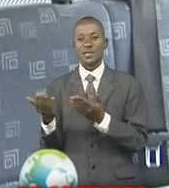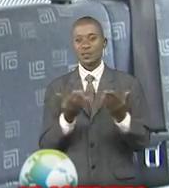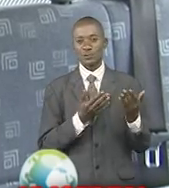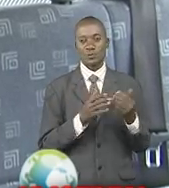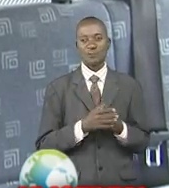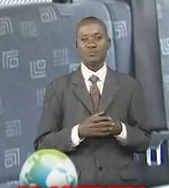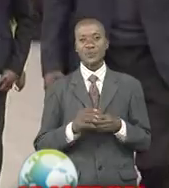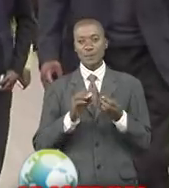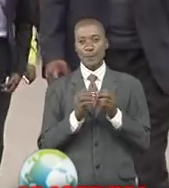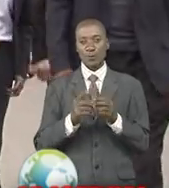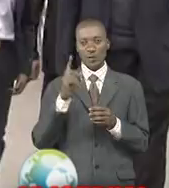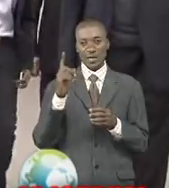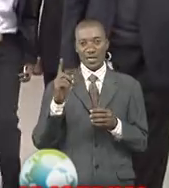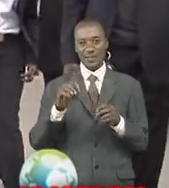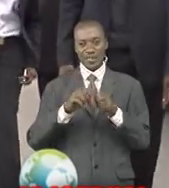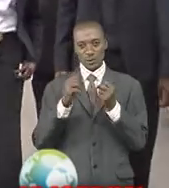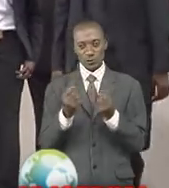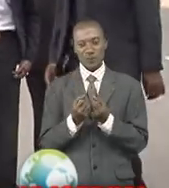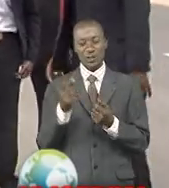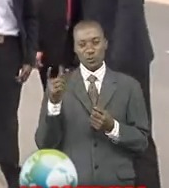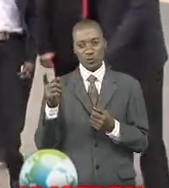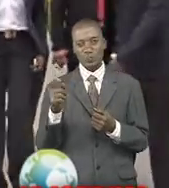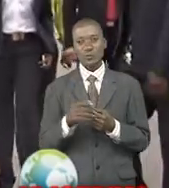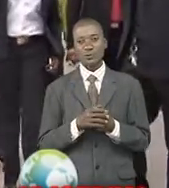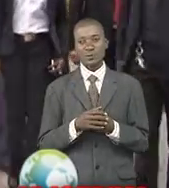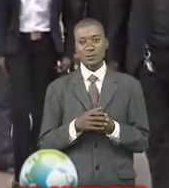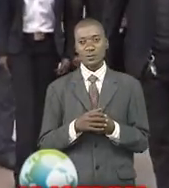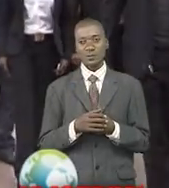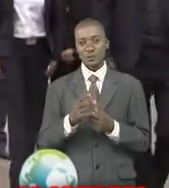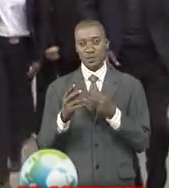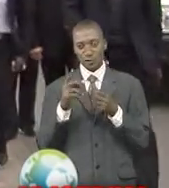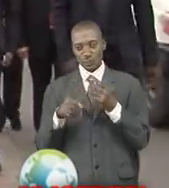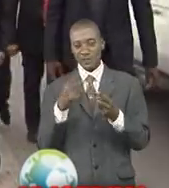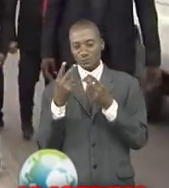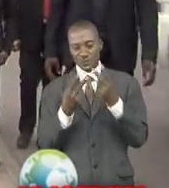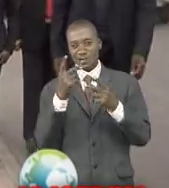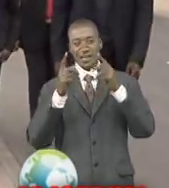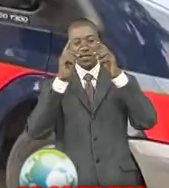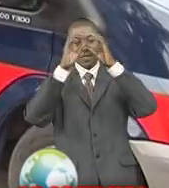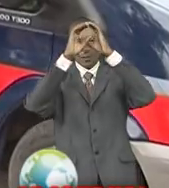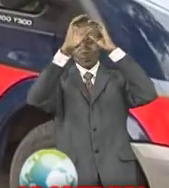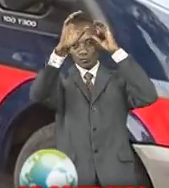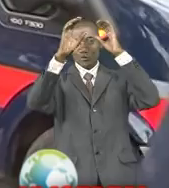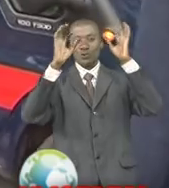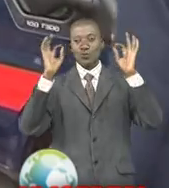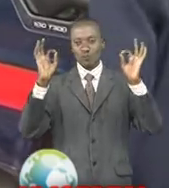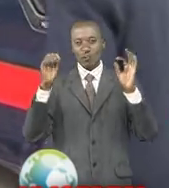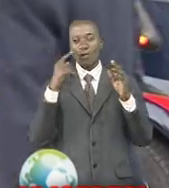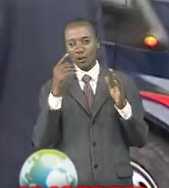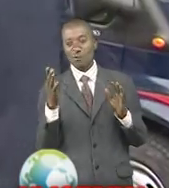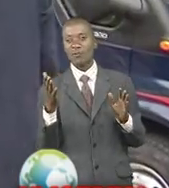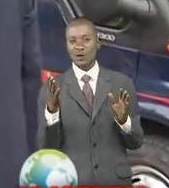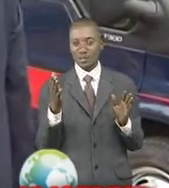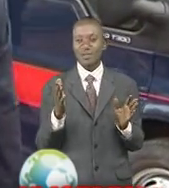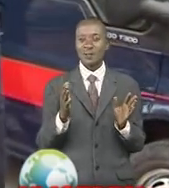de cette entreprise, Princesse Odette Maniema, une femme, a visité ce premier lot de bus, question de se rendre compte de leur état